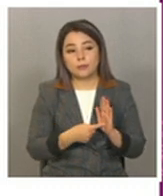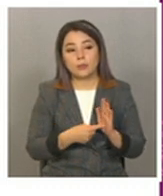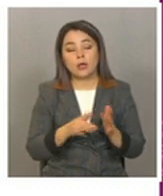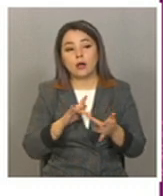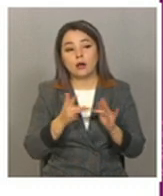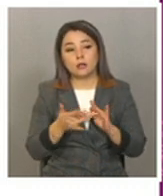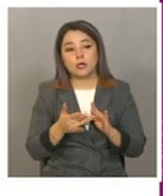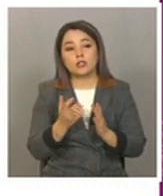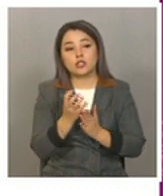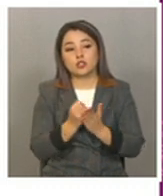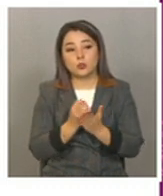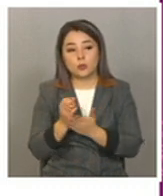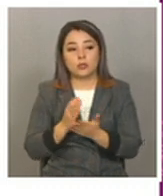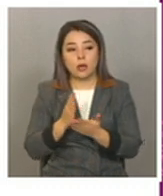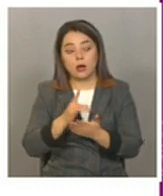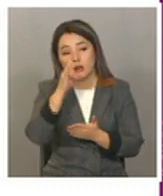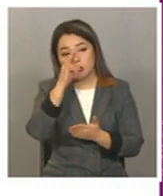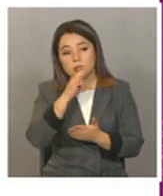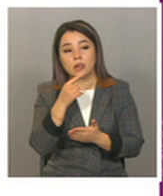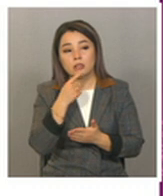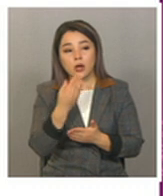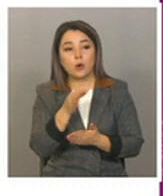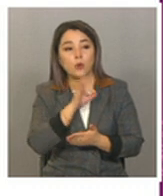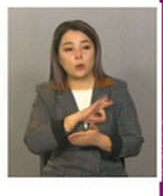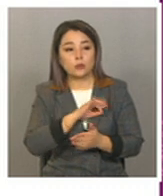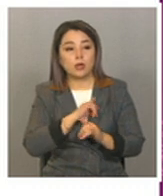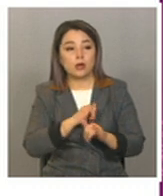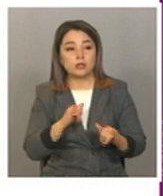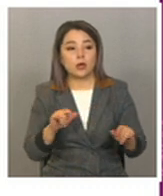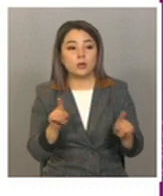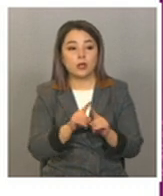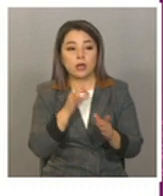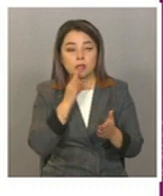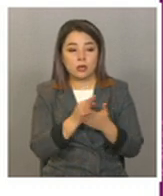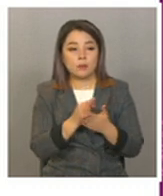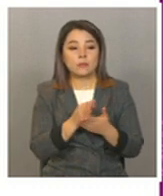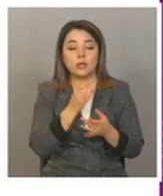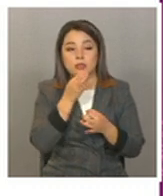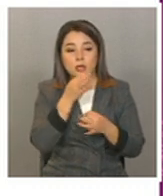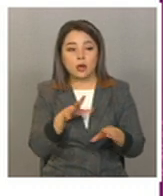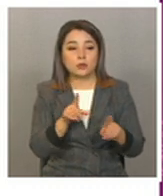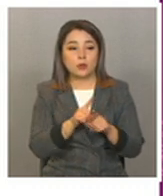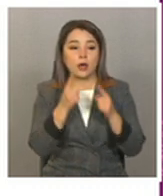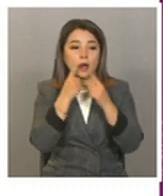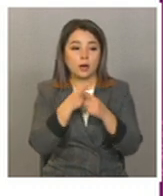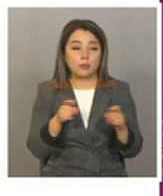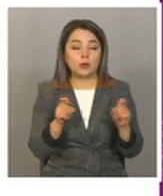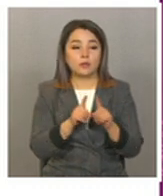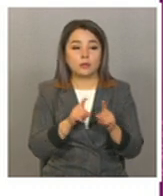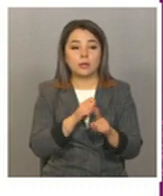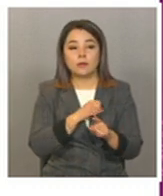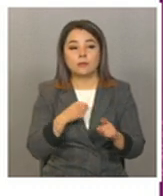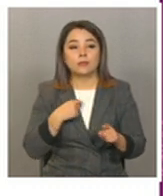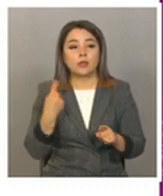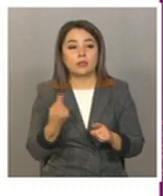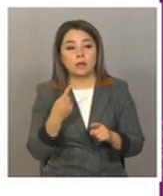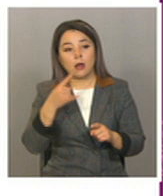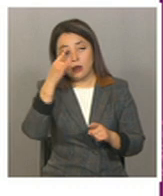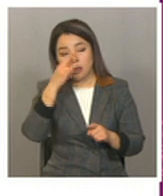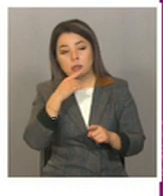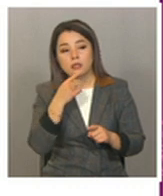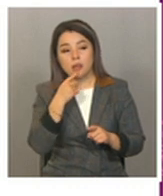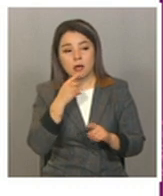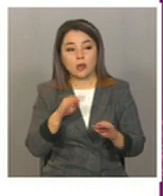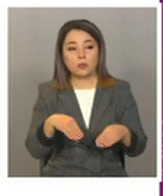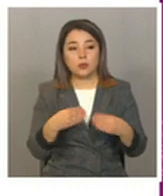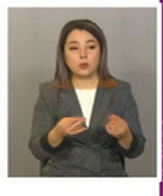Ғаламтор ресурстарындағы қазақ тілінің қолданысын кеңейту үшін кез келген ақпарат ең бірінші қазақ тілінде берілуі